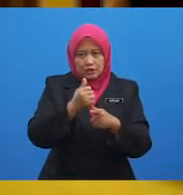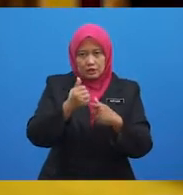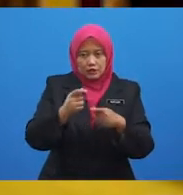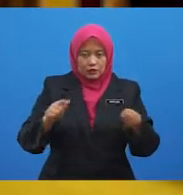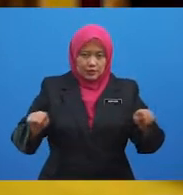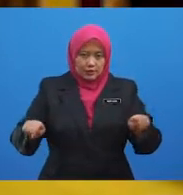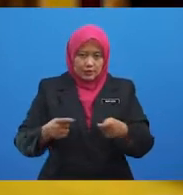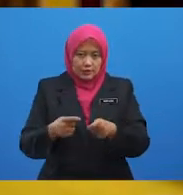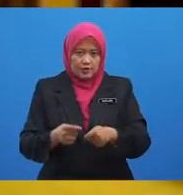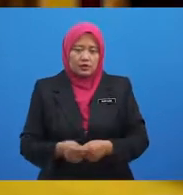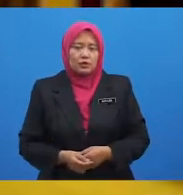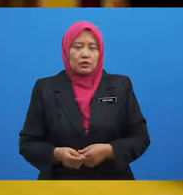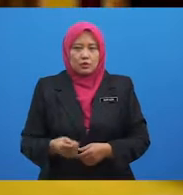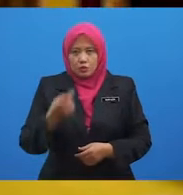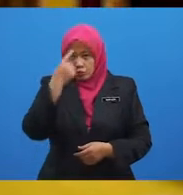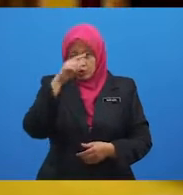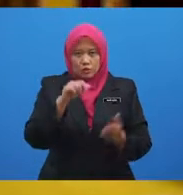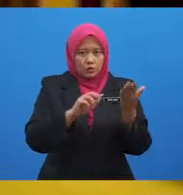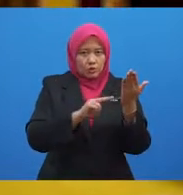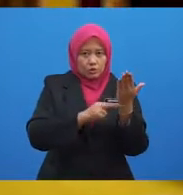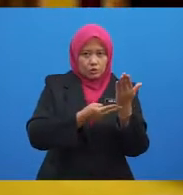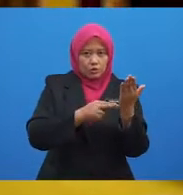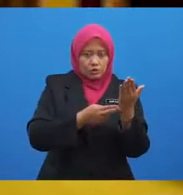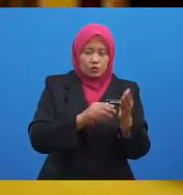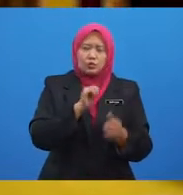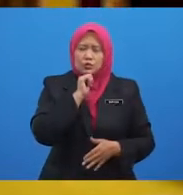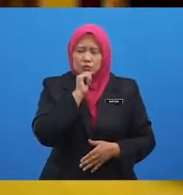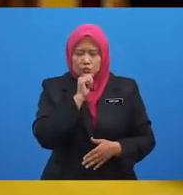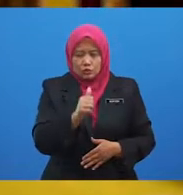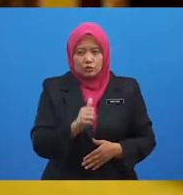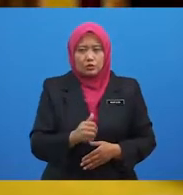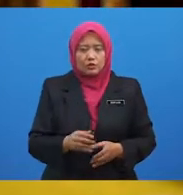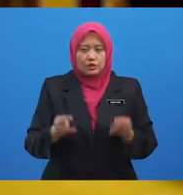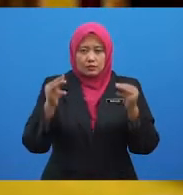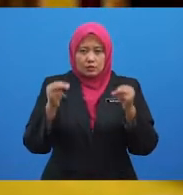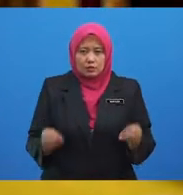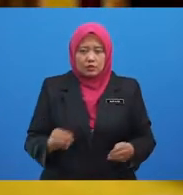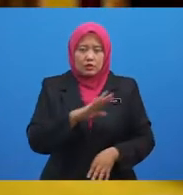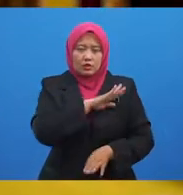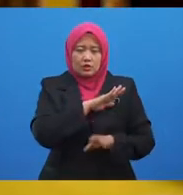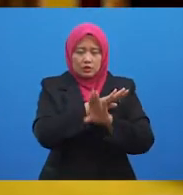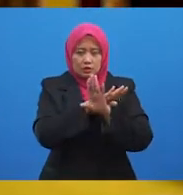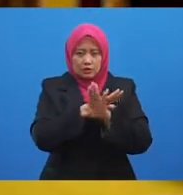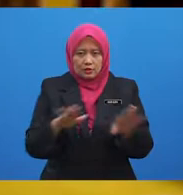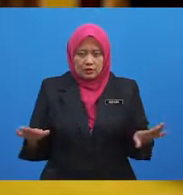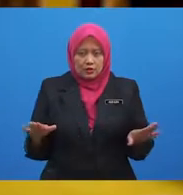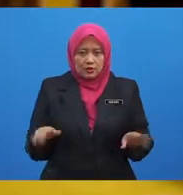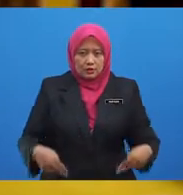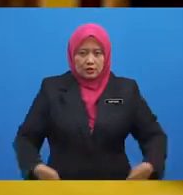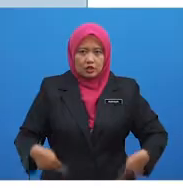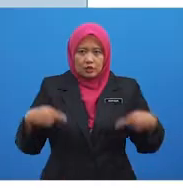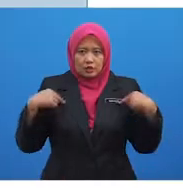yang diberikan kepada unsur-unsur bukan manusia, tidak hidup atau tidak bernyawa.